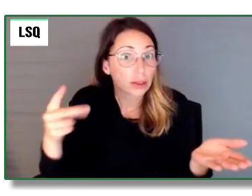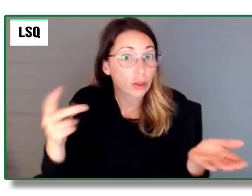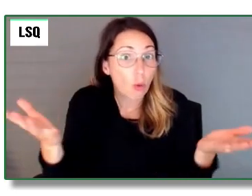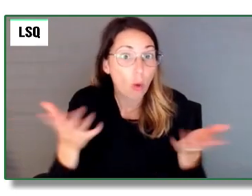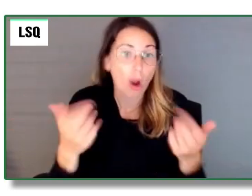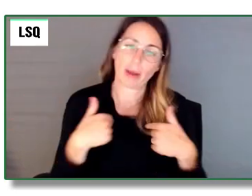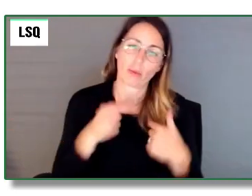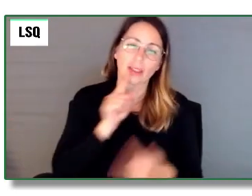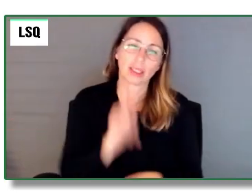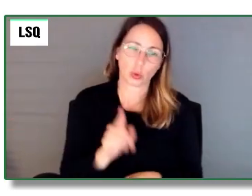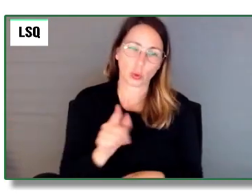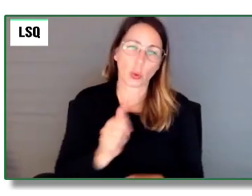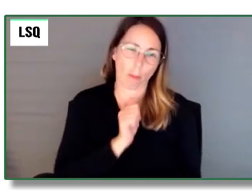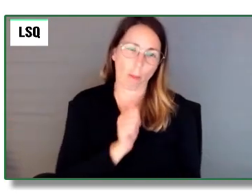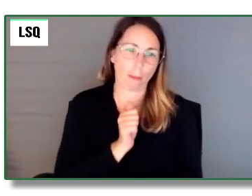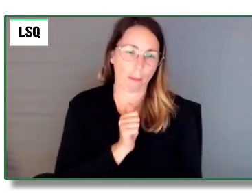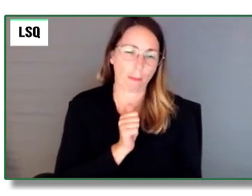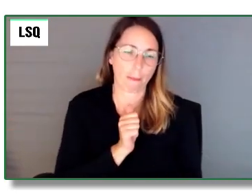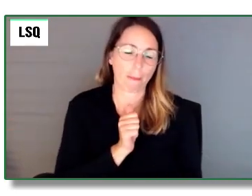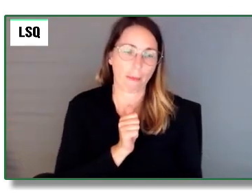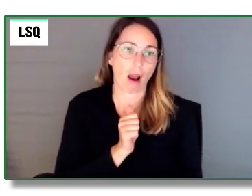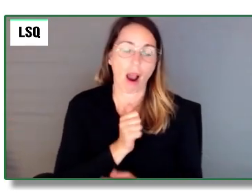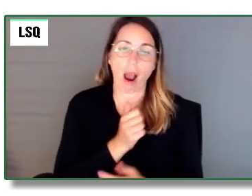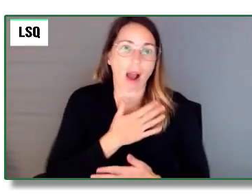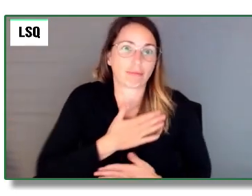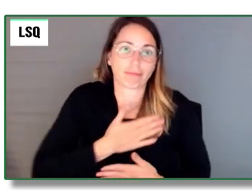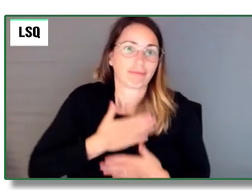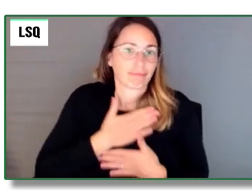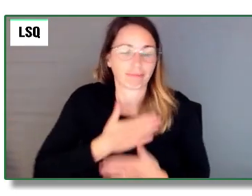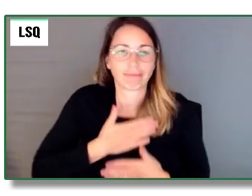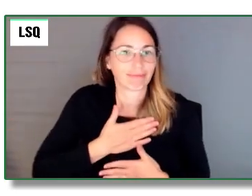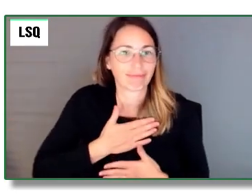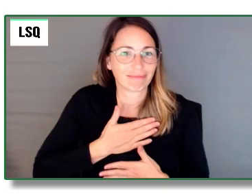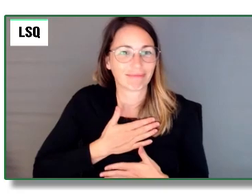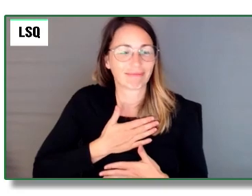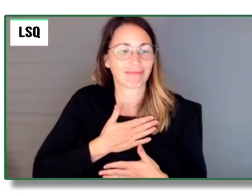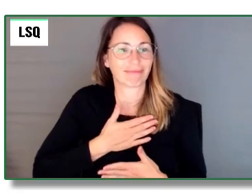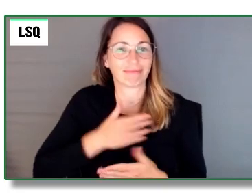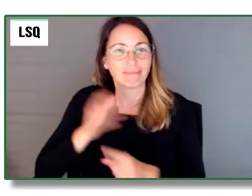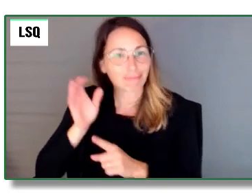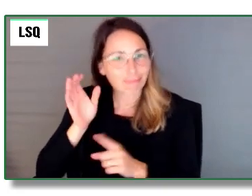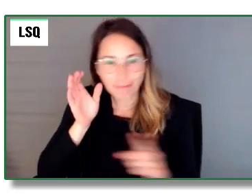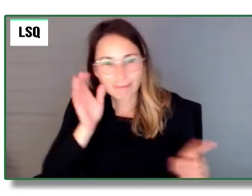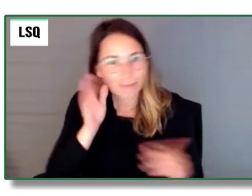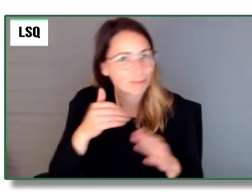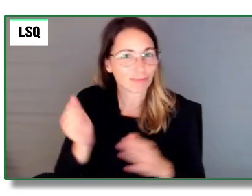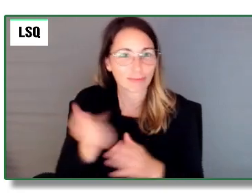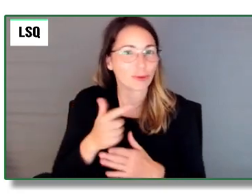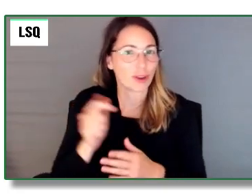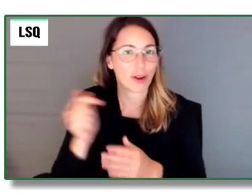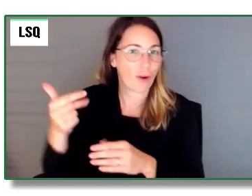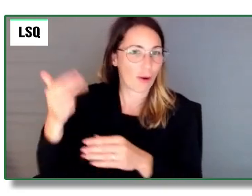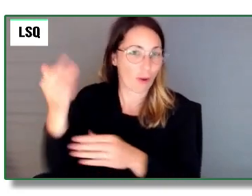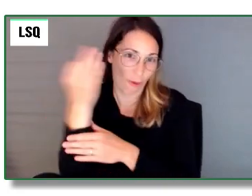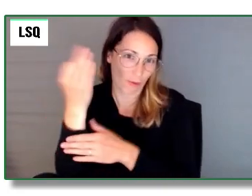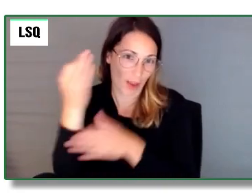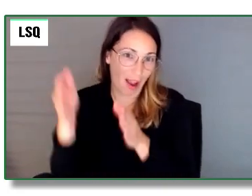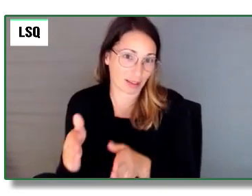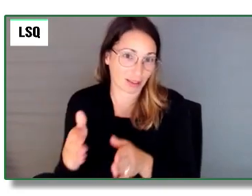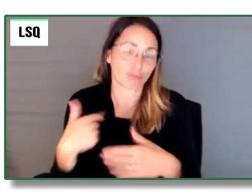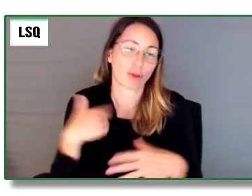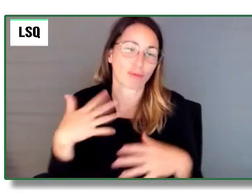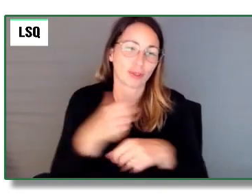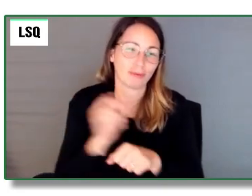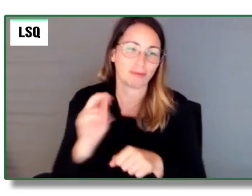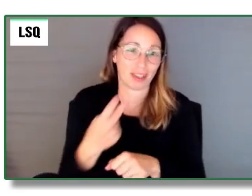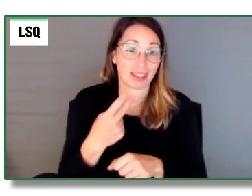j'étais très emballée d'entendre tous ces conférenciers. Donc, rapidement, je sais qu'on veut arriver rapidement à la